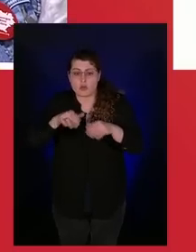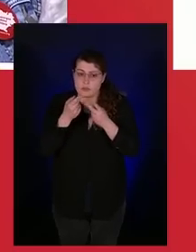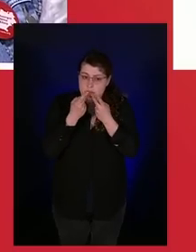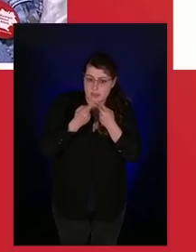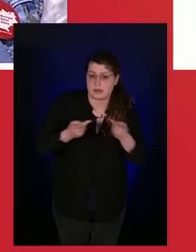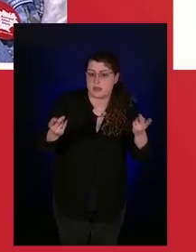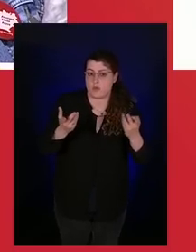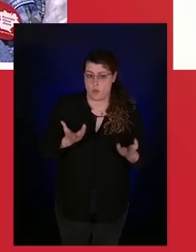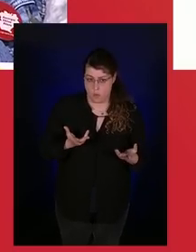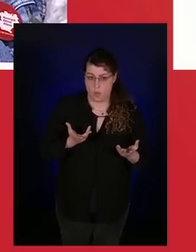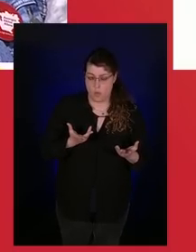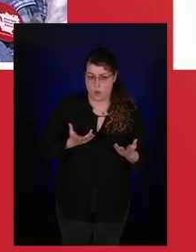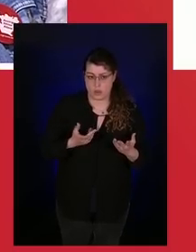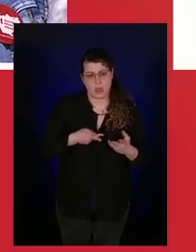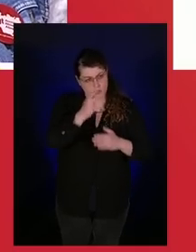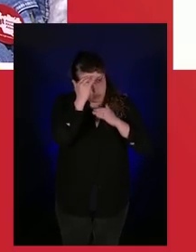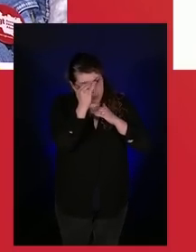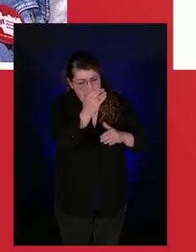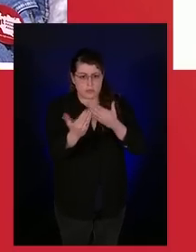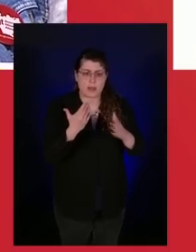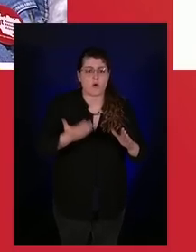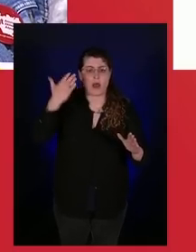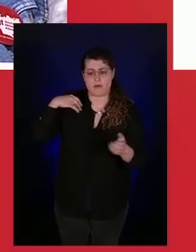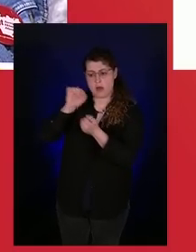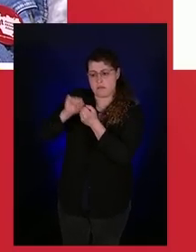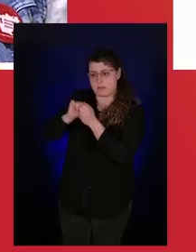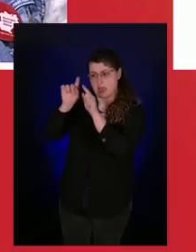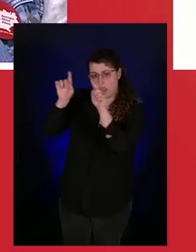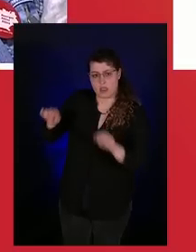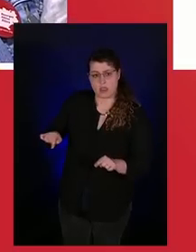déclaration, beaucoup plus fiable que le formulaire papier.